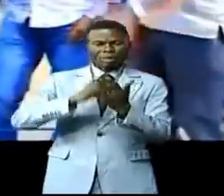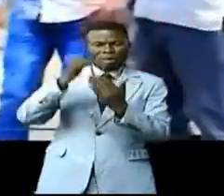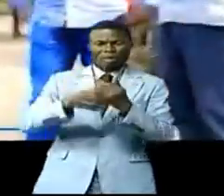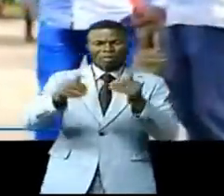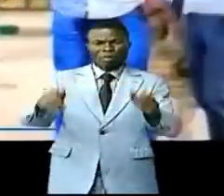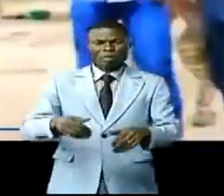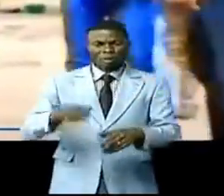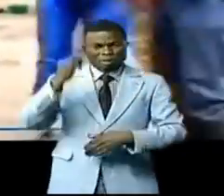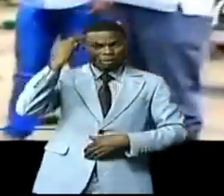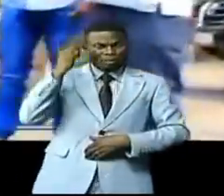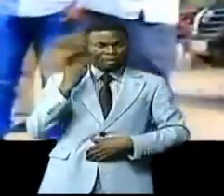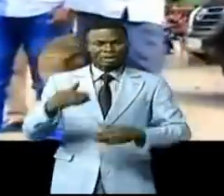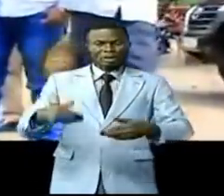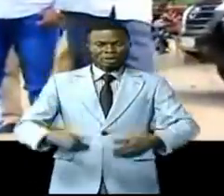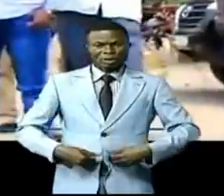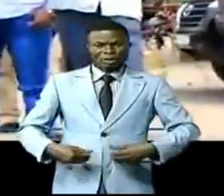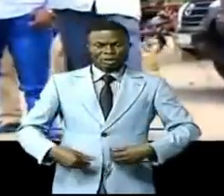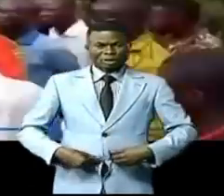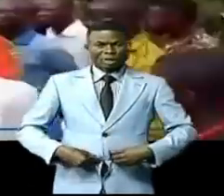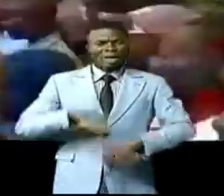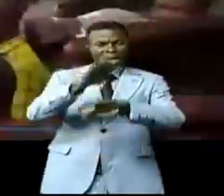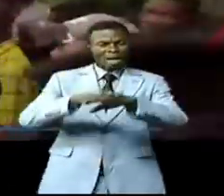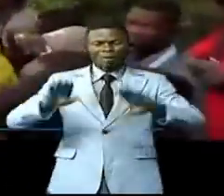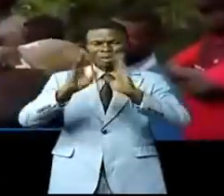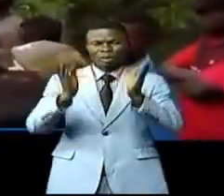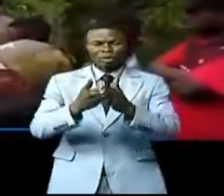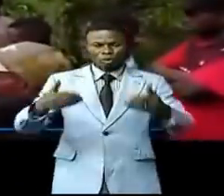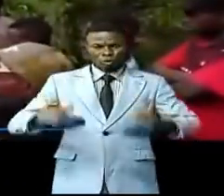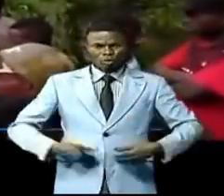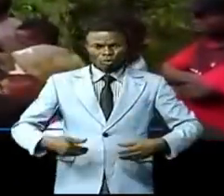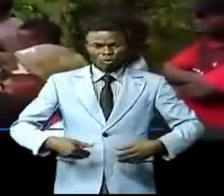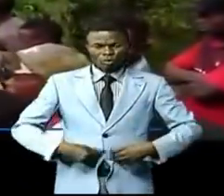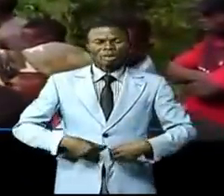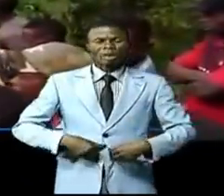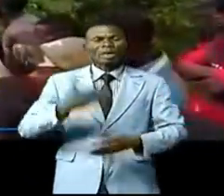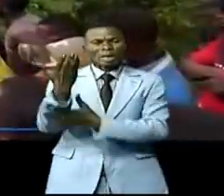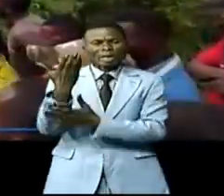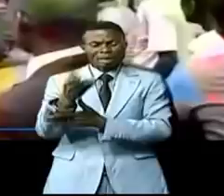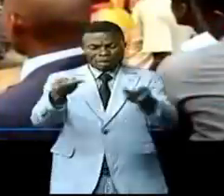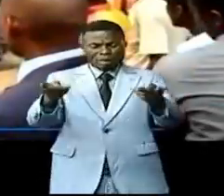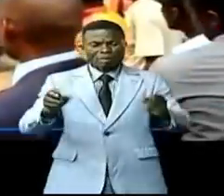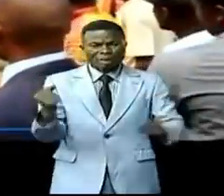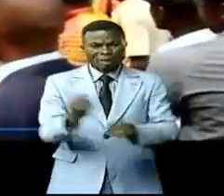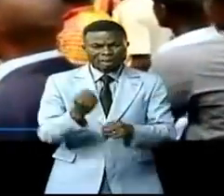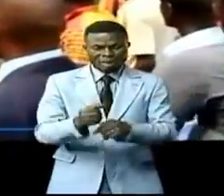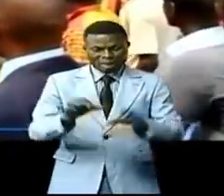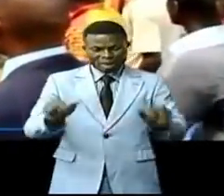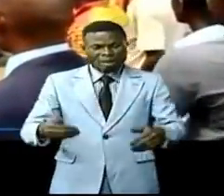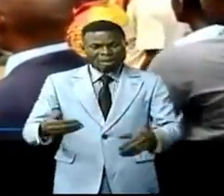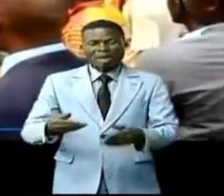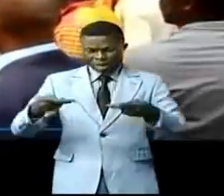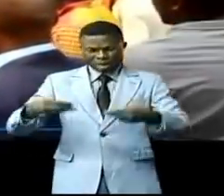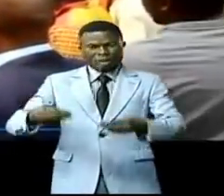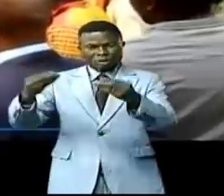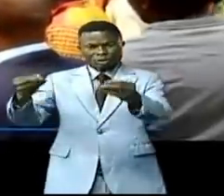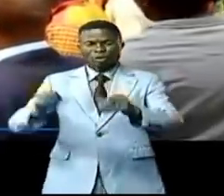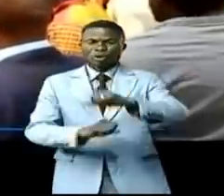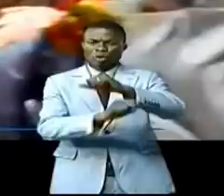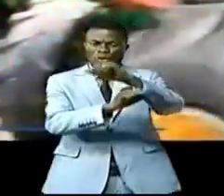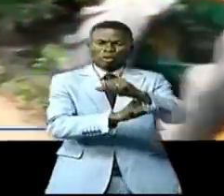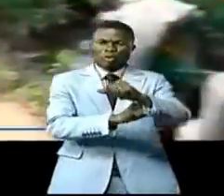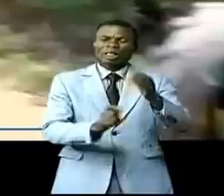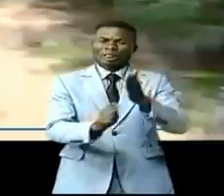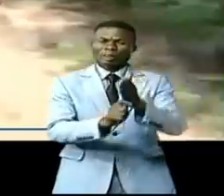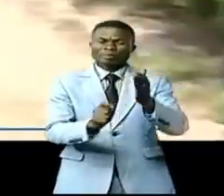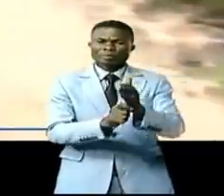Le ministère de la Jeunesse va appuyer tous les jeunes qui vont lui faire une demande des terres arables pour cultiver. L'autre appui en termes techniques,